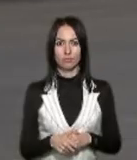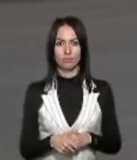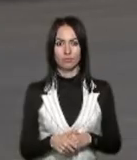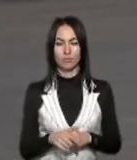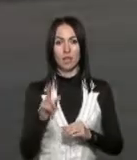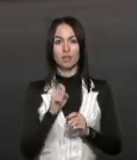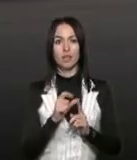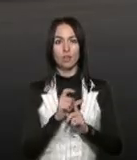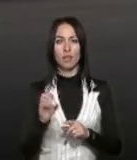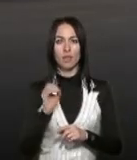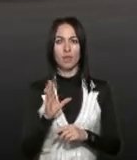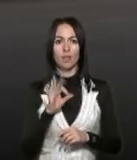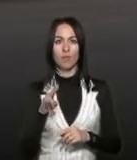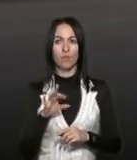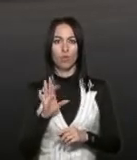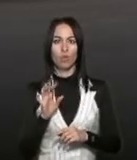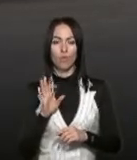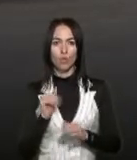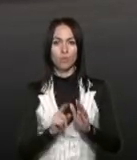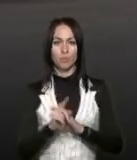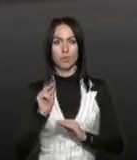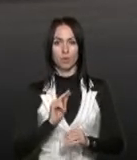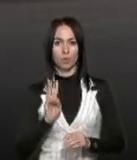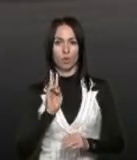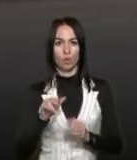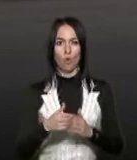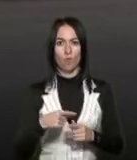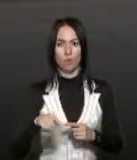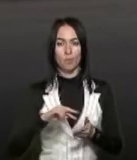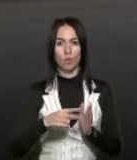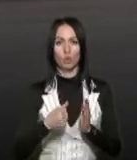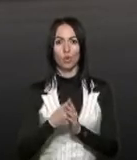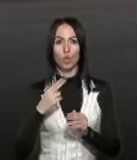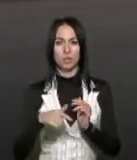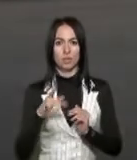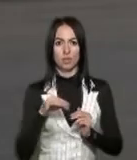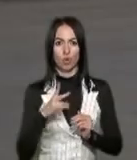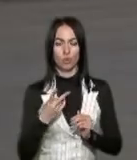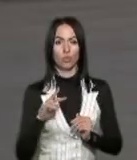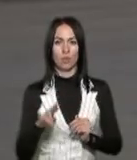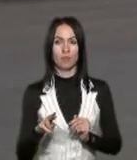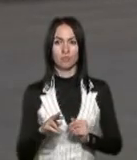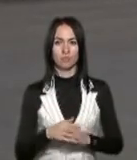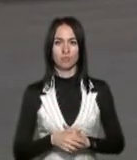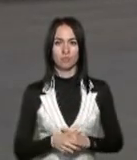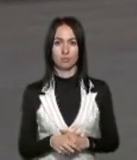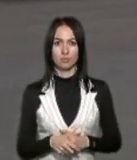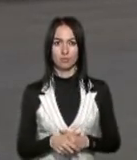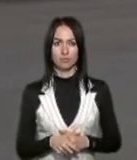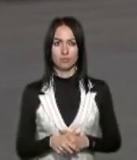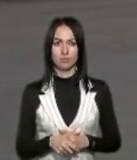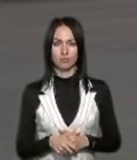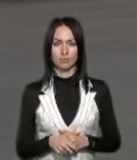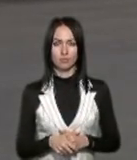За словами Євгена Водовозова, запустити тролейбуси новою лінією планують до кінця грудня. Світлана Стеценко, Юлія Бондарова. Новини на